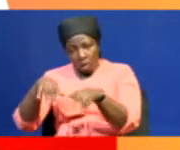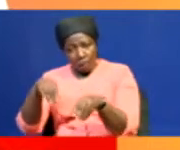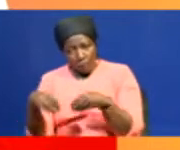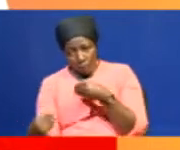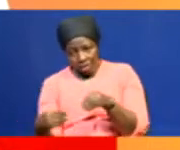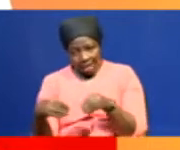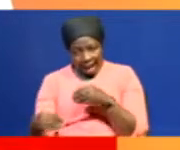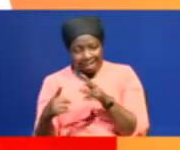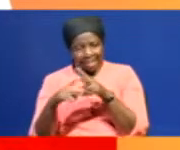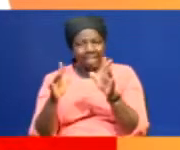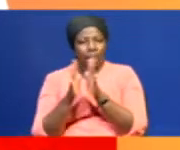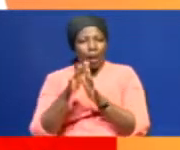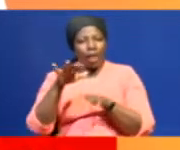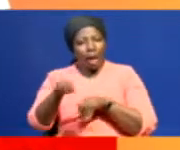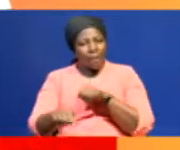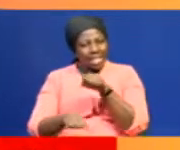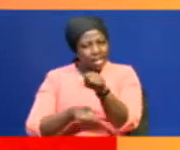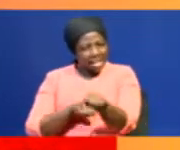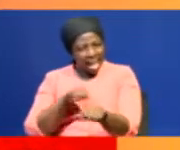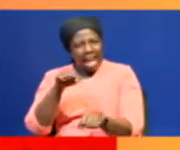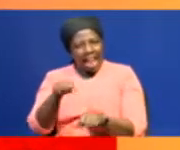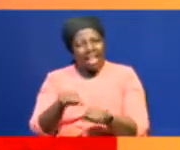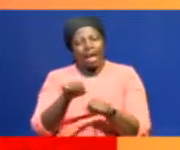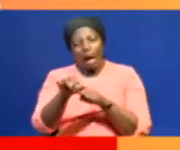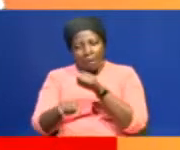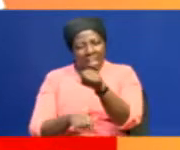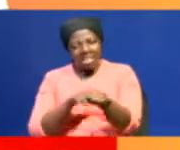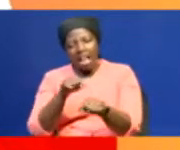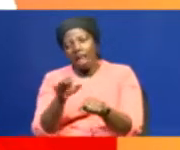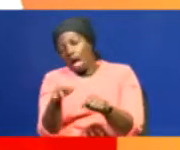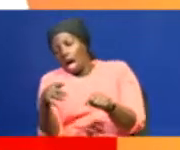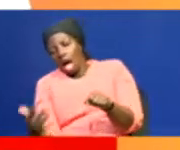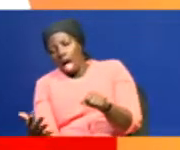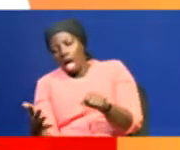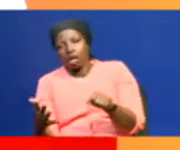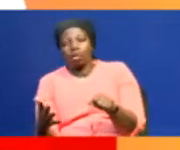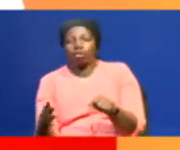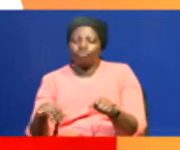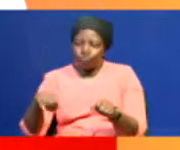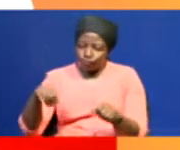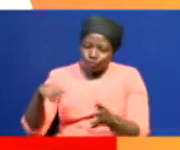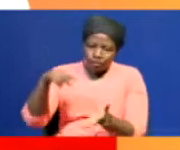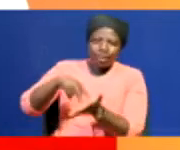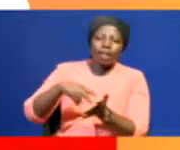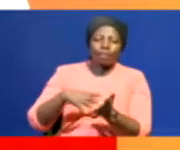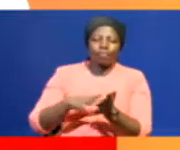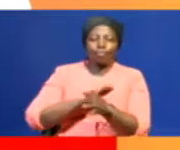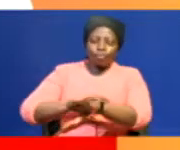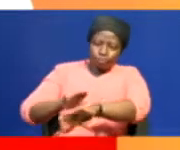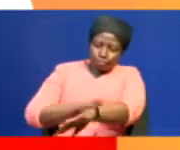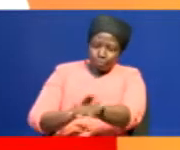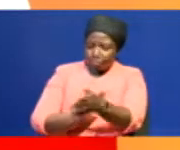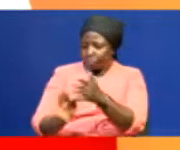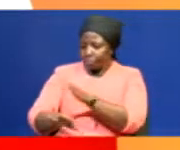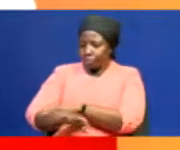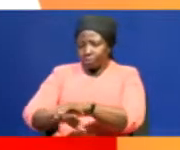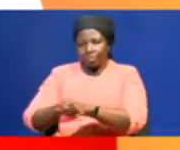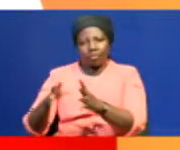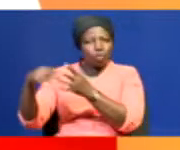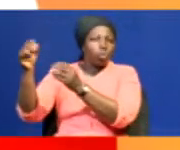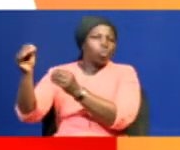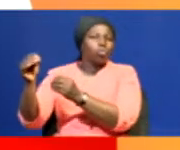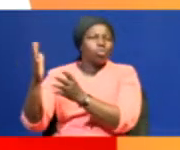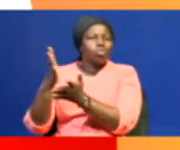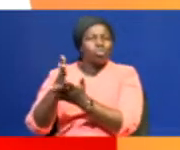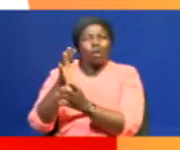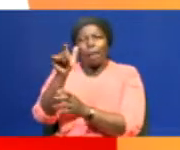baisikeli. So baisikeli hata ukianguka unajipanguza vumbi wewe unaenda zako. Si rahisi upate mtu ameanguka na baisikeli ameenda hospitalini